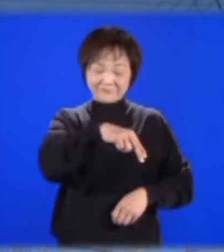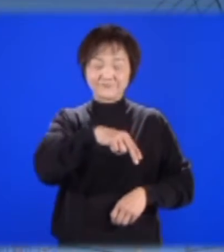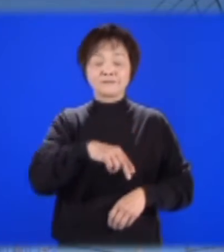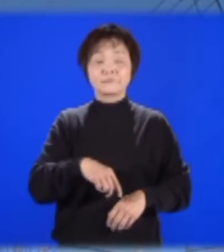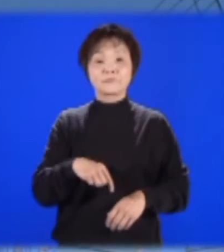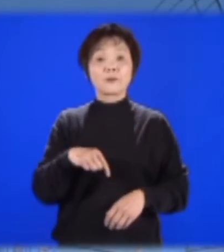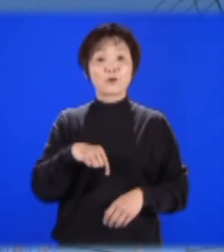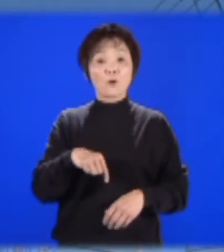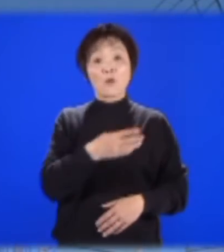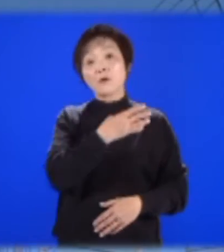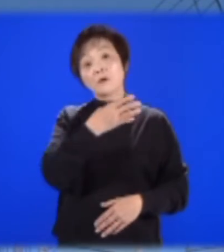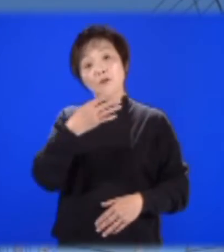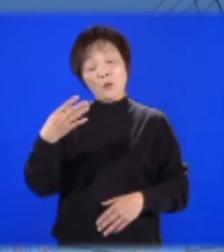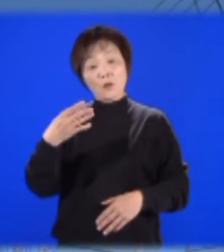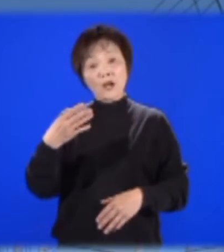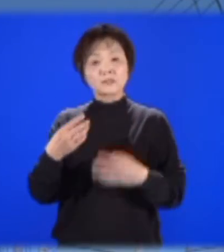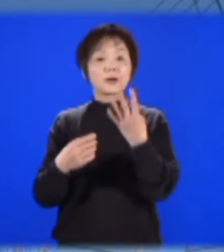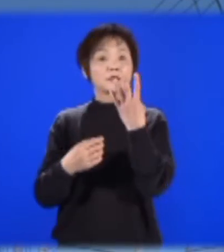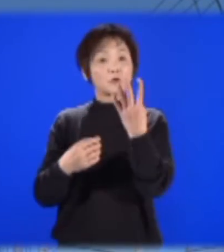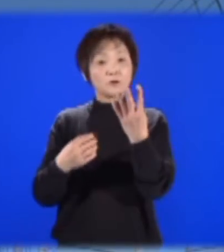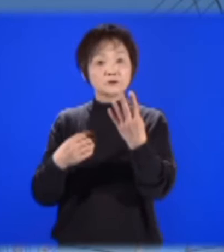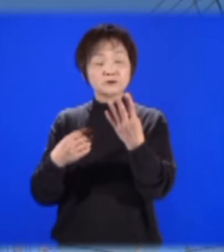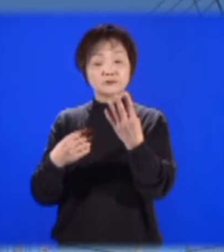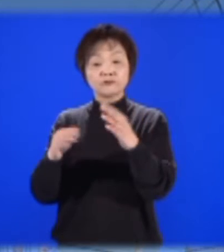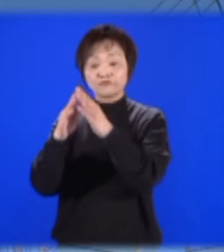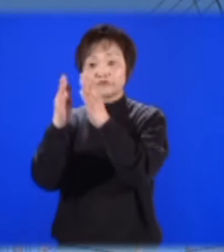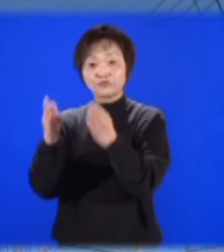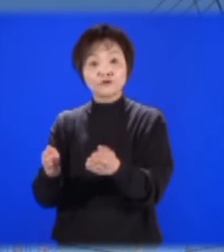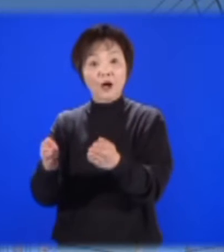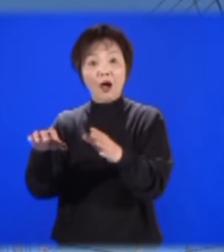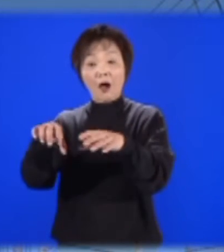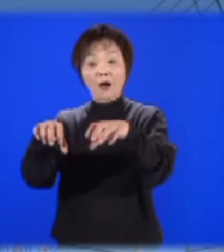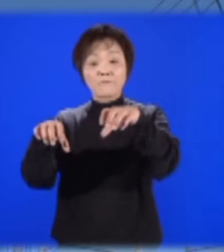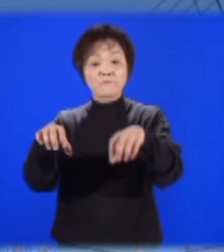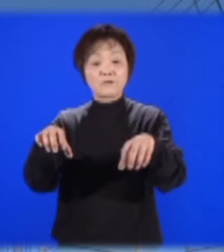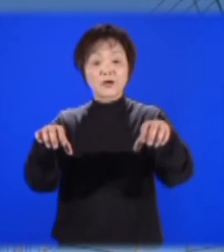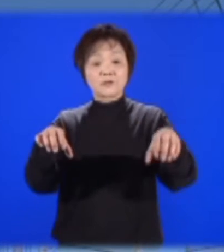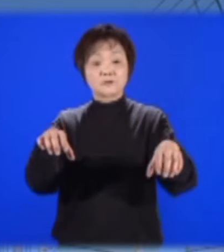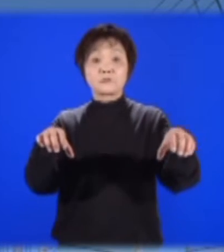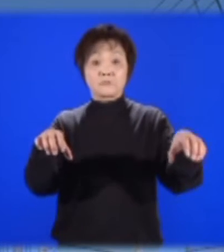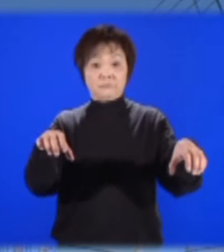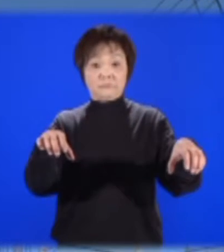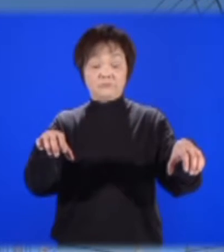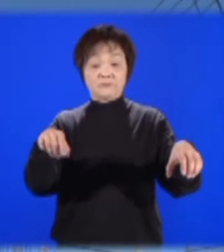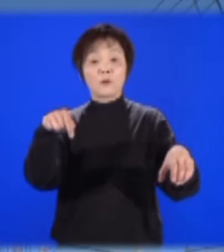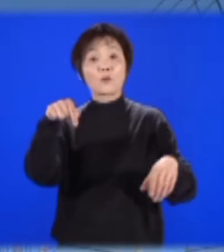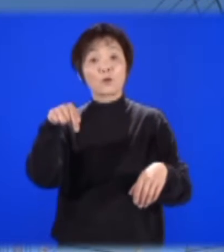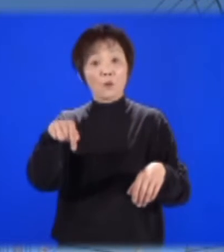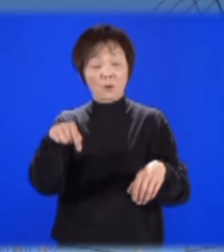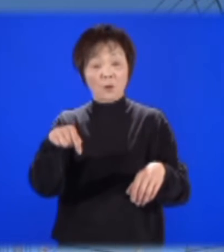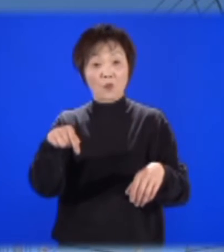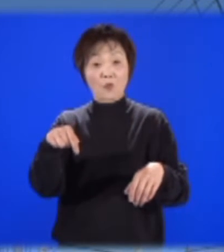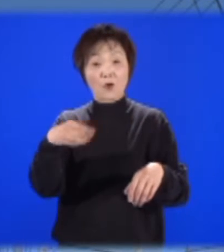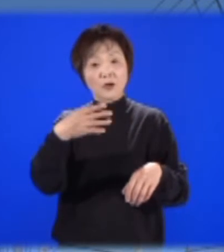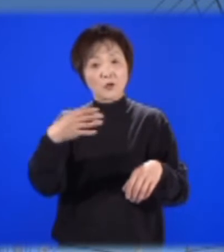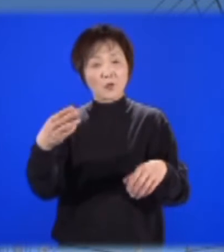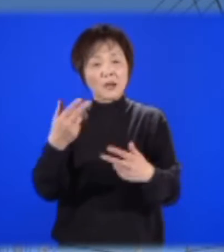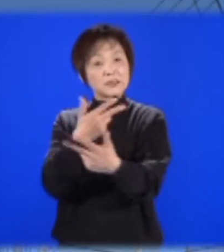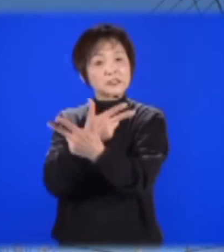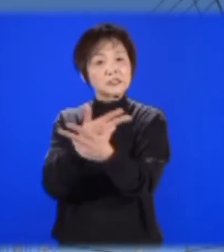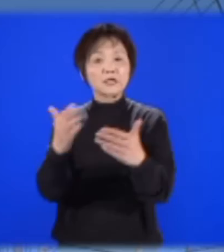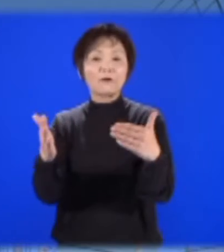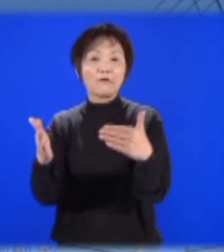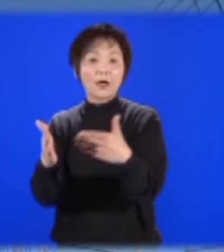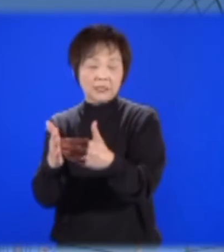市内には、4カ所一里塚があるんですけれども、この場所は、四日市では、北から最初の、